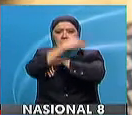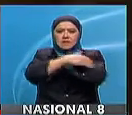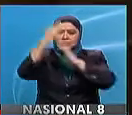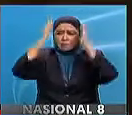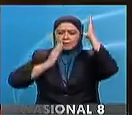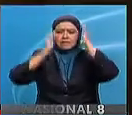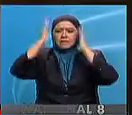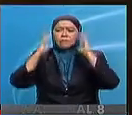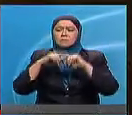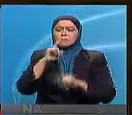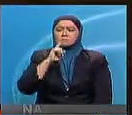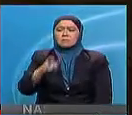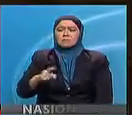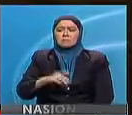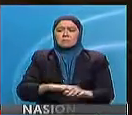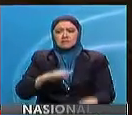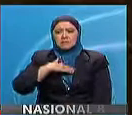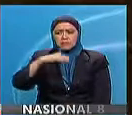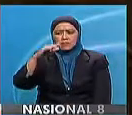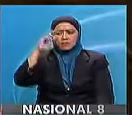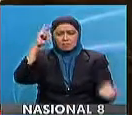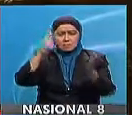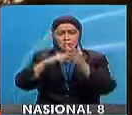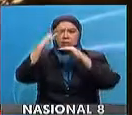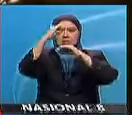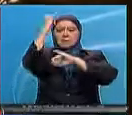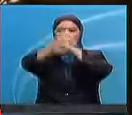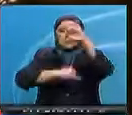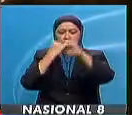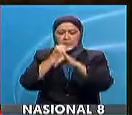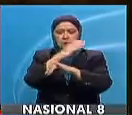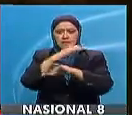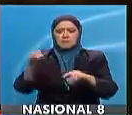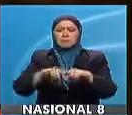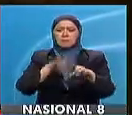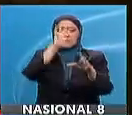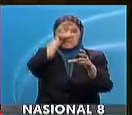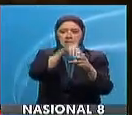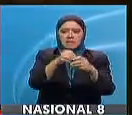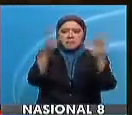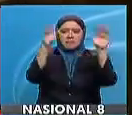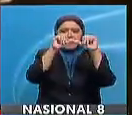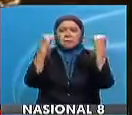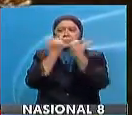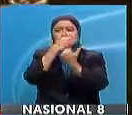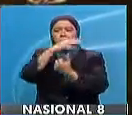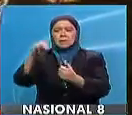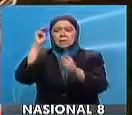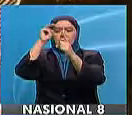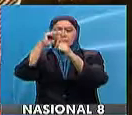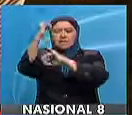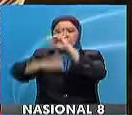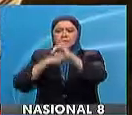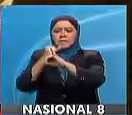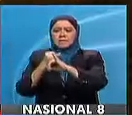antarabangsa ketika menjadi menteri luar selain pernah berkhidmat dalam beberapa pertubuhan dan misi antarabangsa